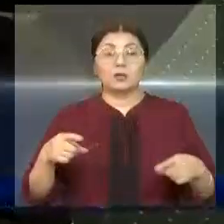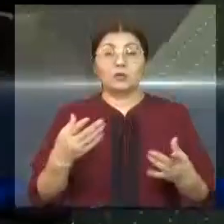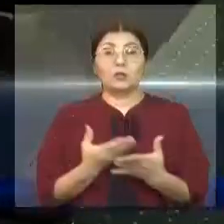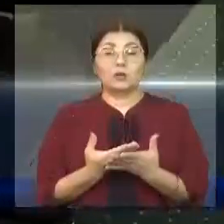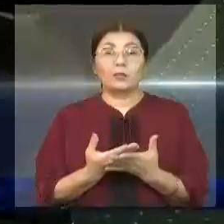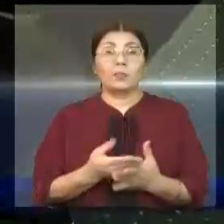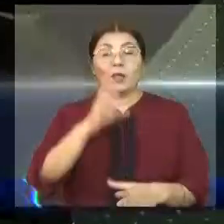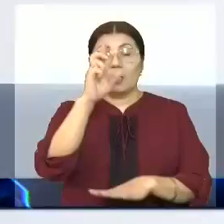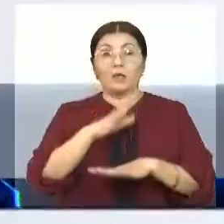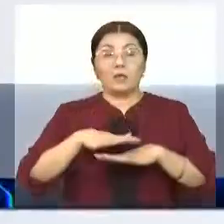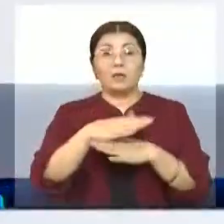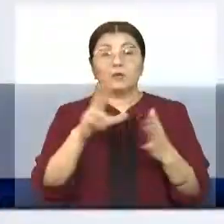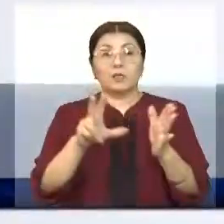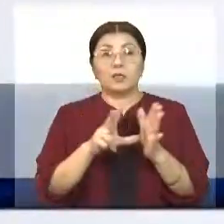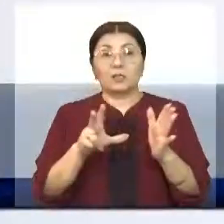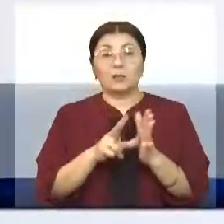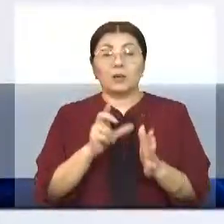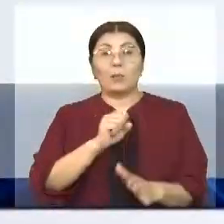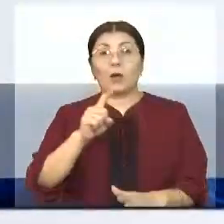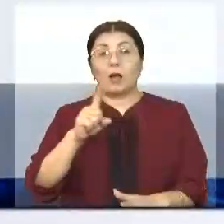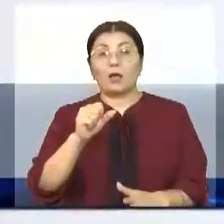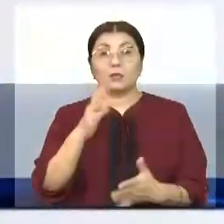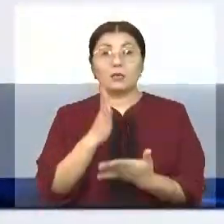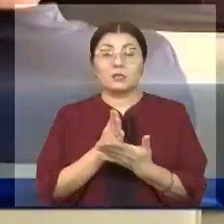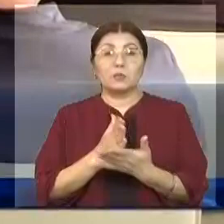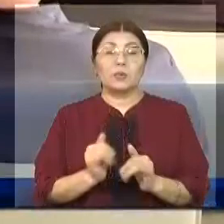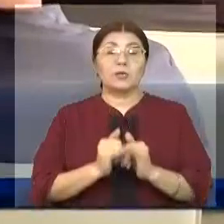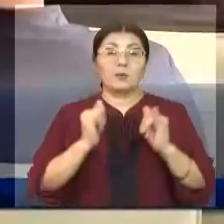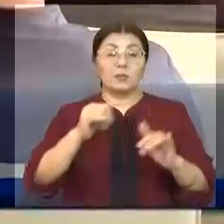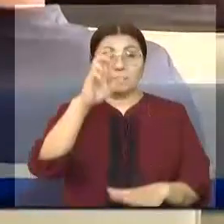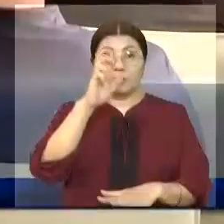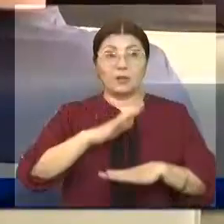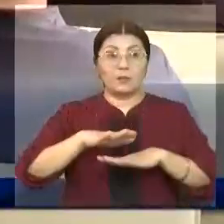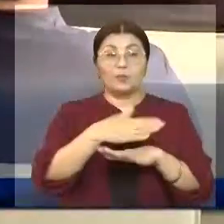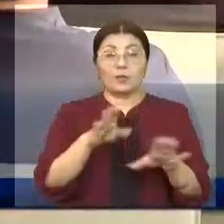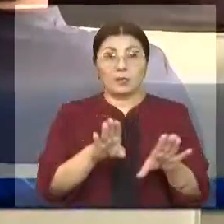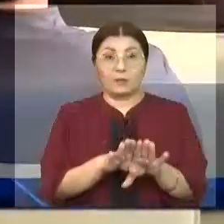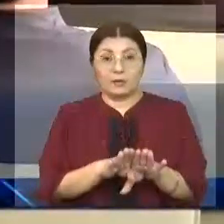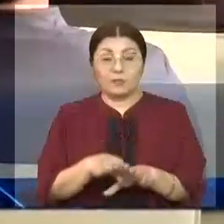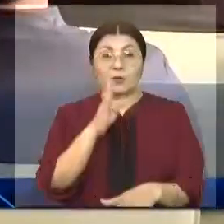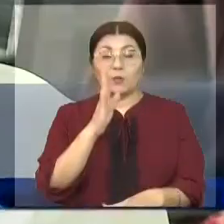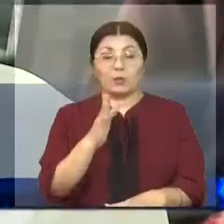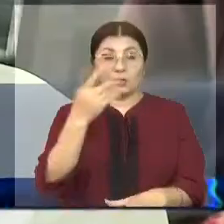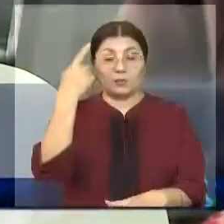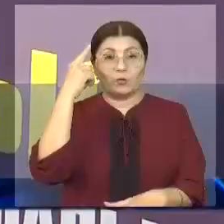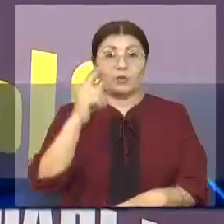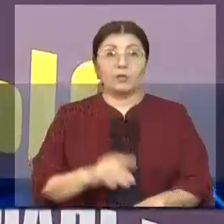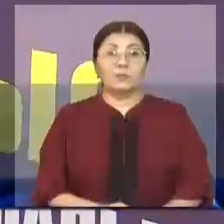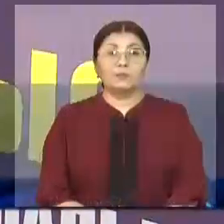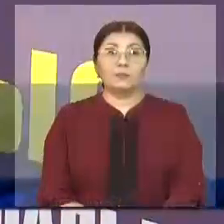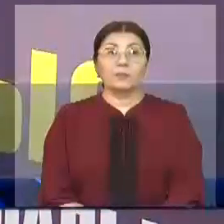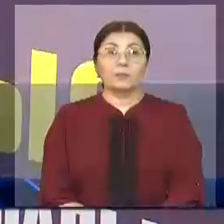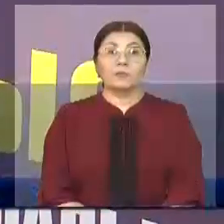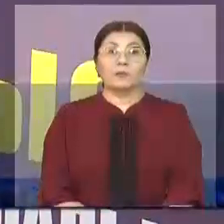алдын алып, елімізді қуатты энергетикалық базасы бар прогрессивті мемлекеттердің қатарына қосады деген пікірде.